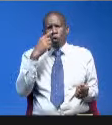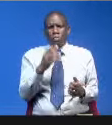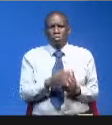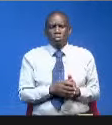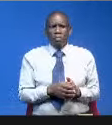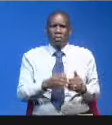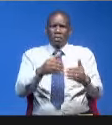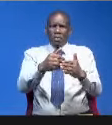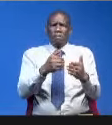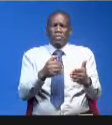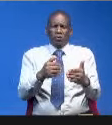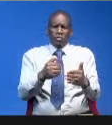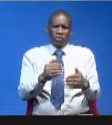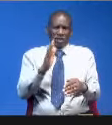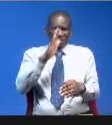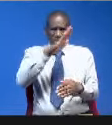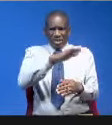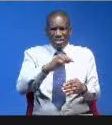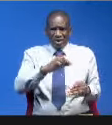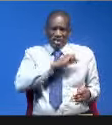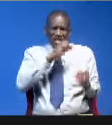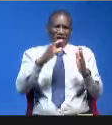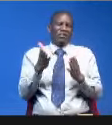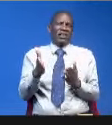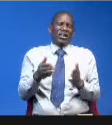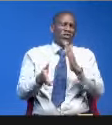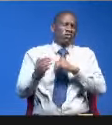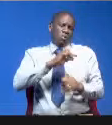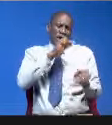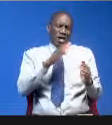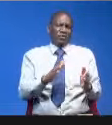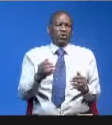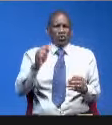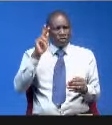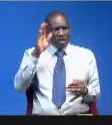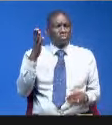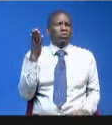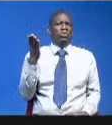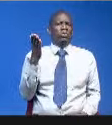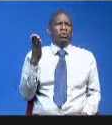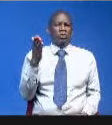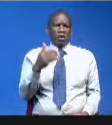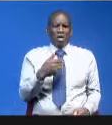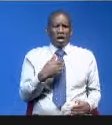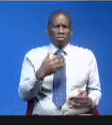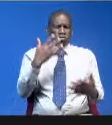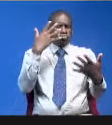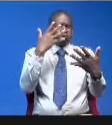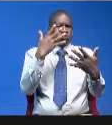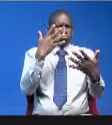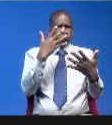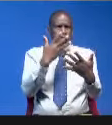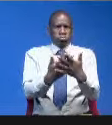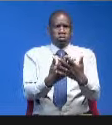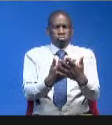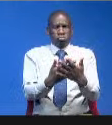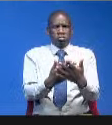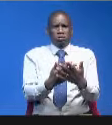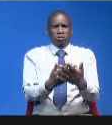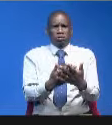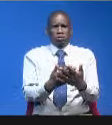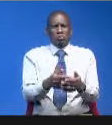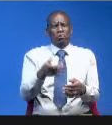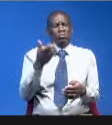Kabla ya jua kuzama, gavana huyo wa zamani Waititu alijipata mikononi mwa wenye nchi.